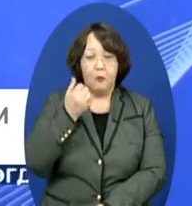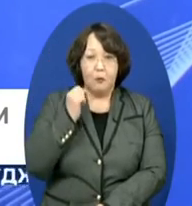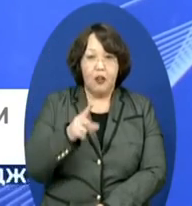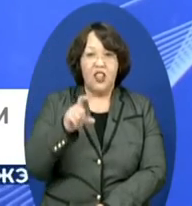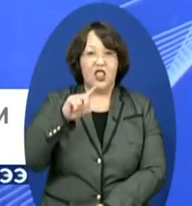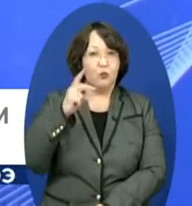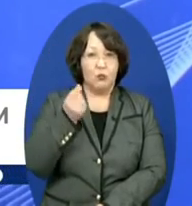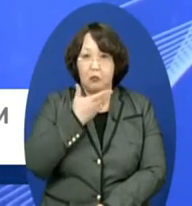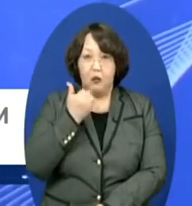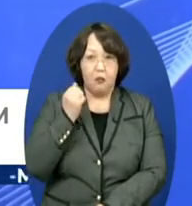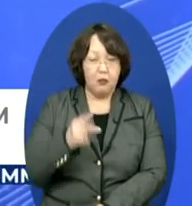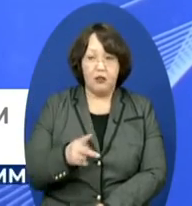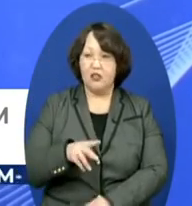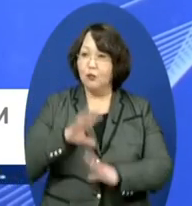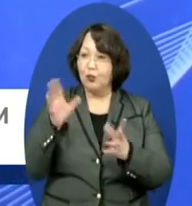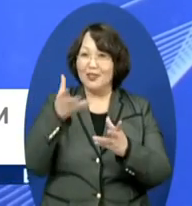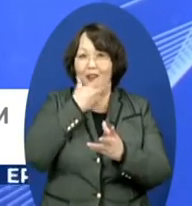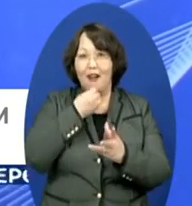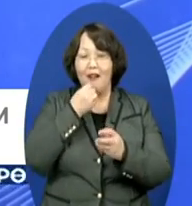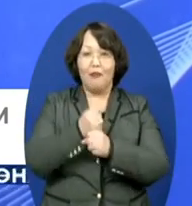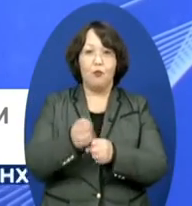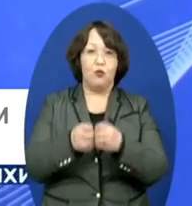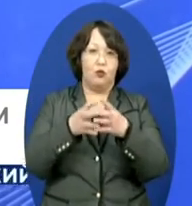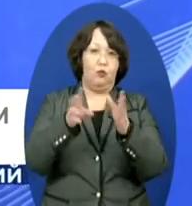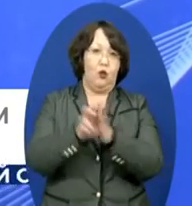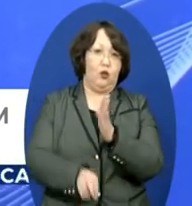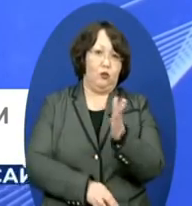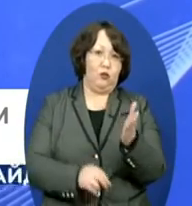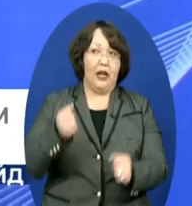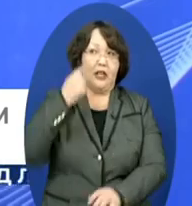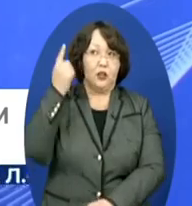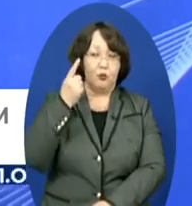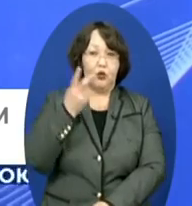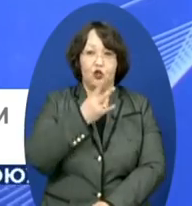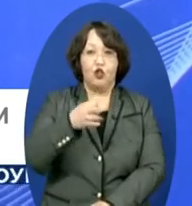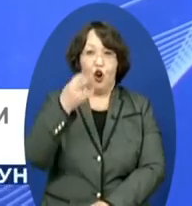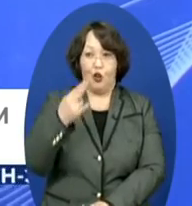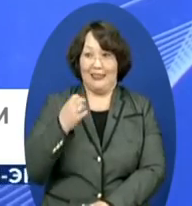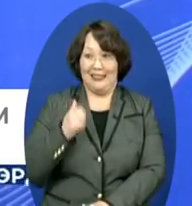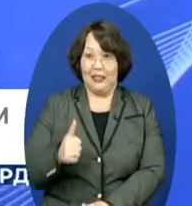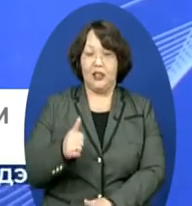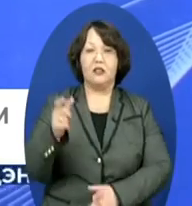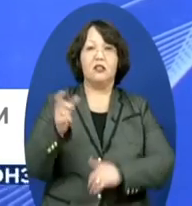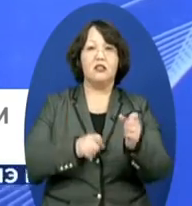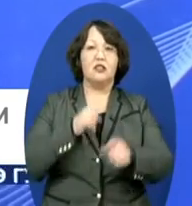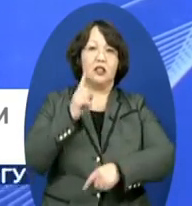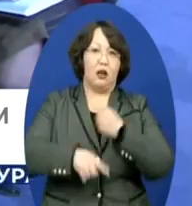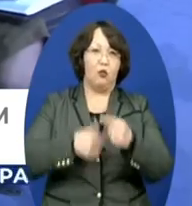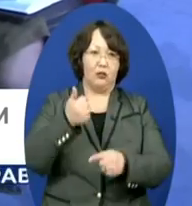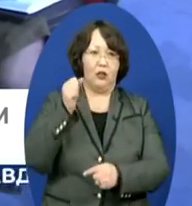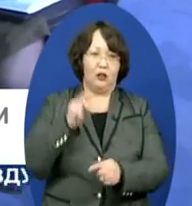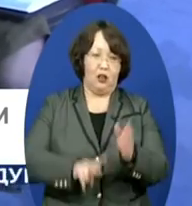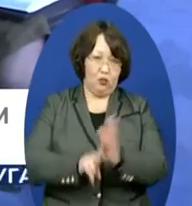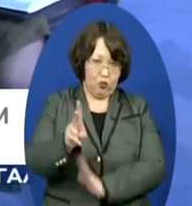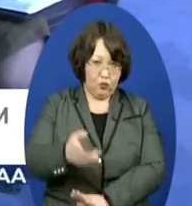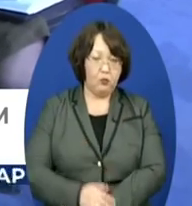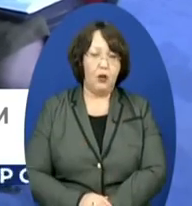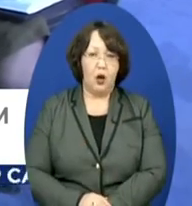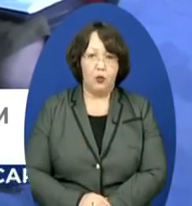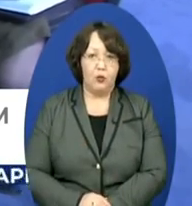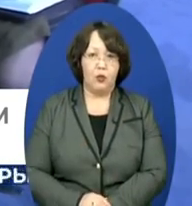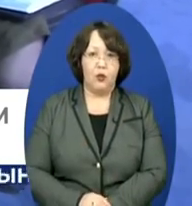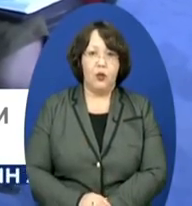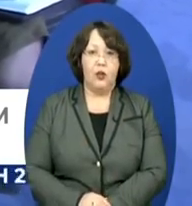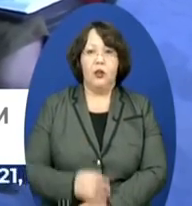боломжгүй. А ер нь хямд эрчим хүчний хүчтэй тэр нь одоо өнөөдөр бол одоо тийм эдийн засгийн давуу тал болдог болсон тийм ээ.